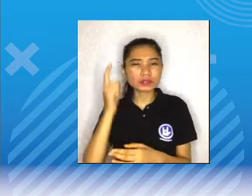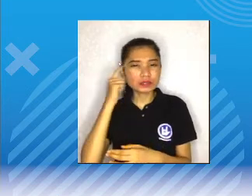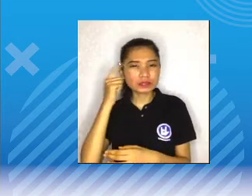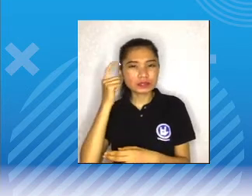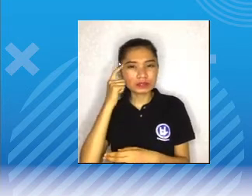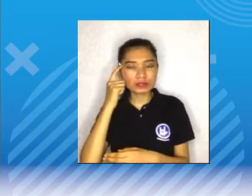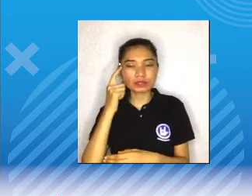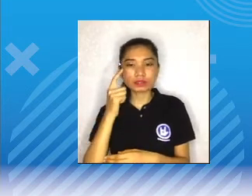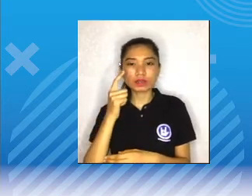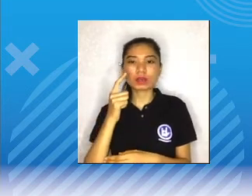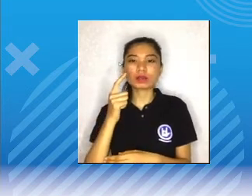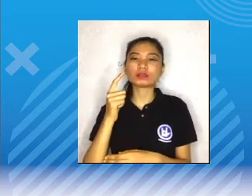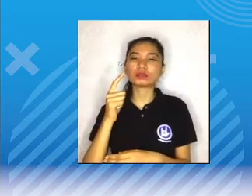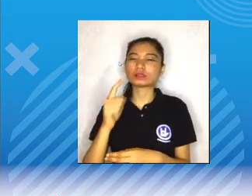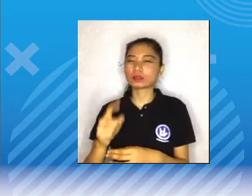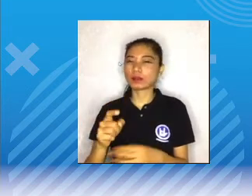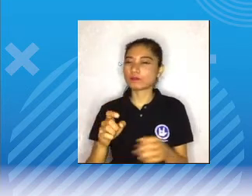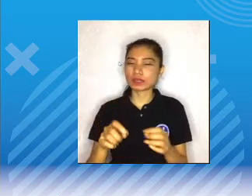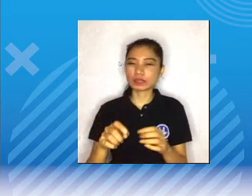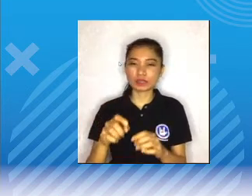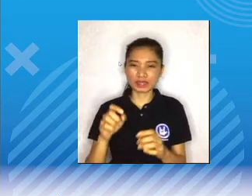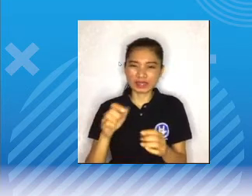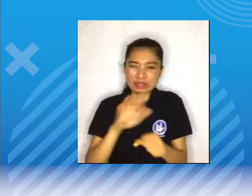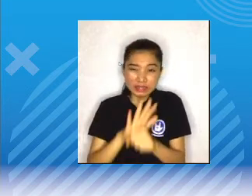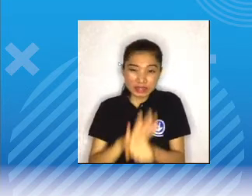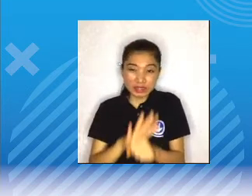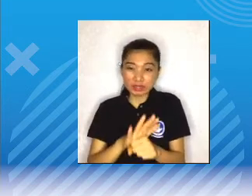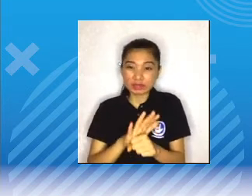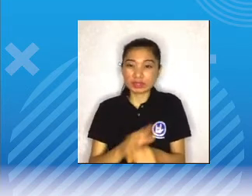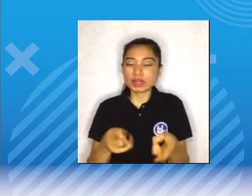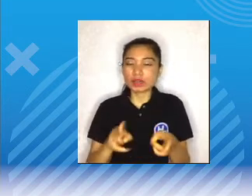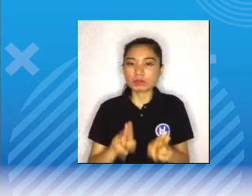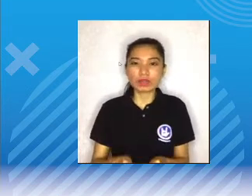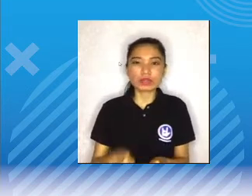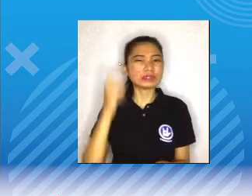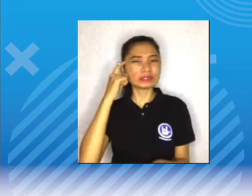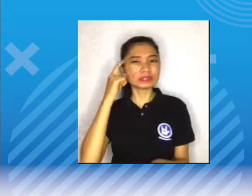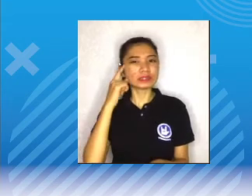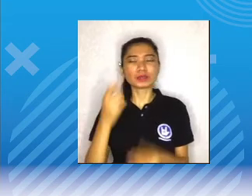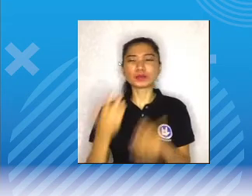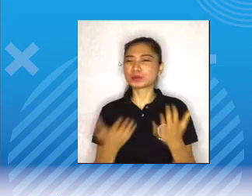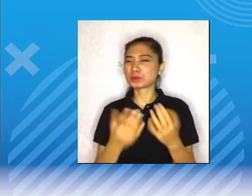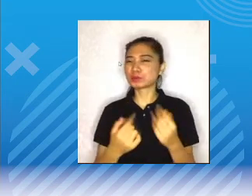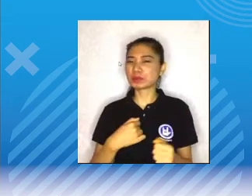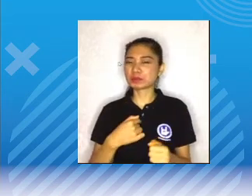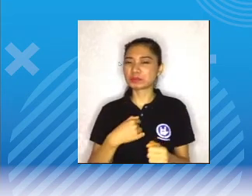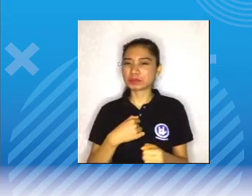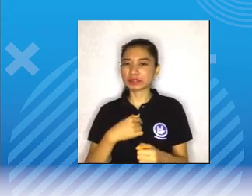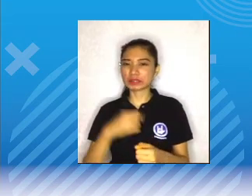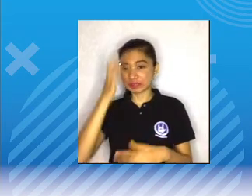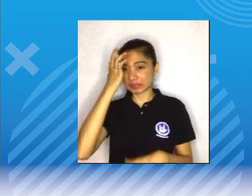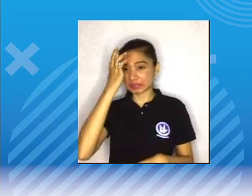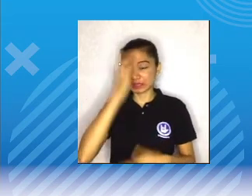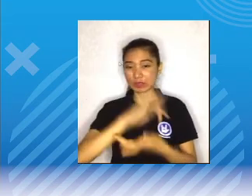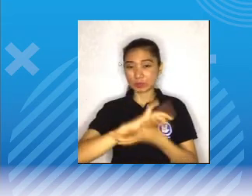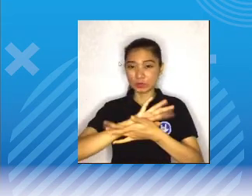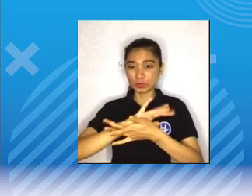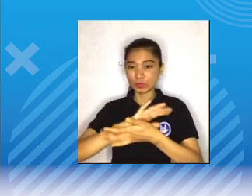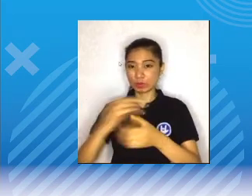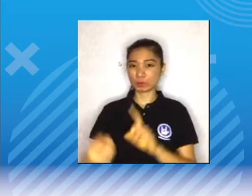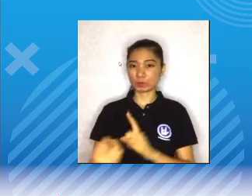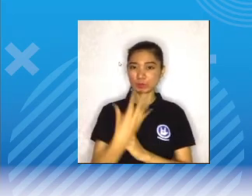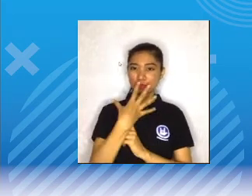mangyayari. So, ayan na yung, magkakasakit ako ng COVID or mawawalan ako ng trabaho. So, ganun